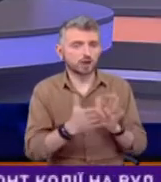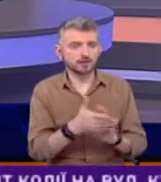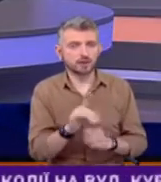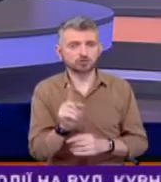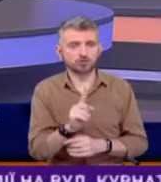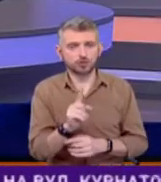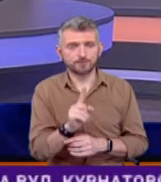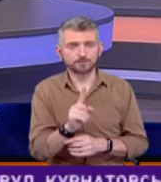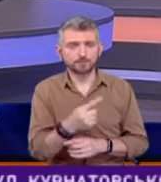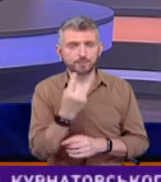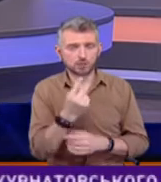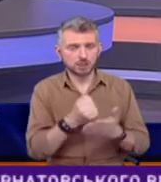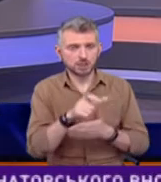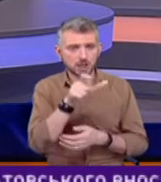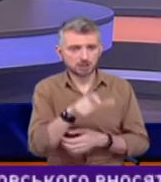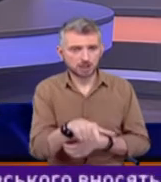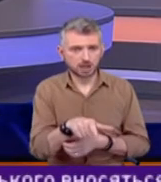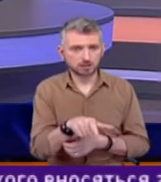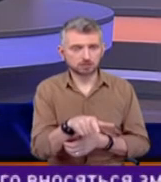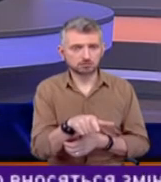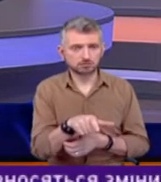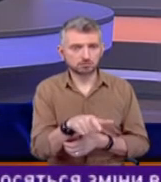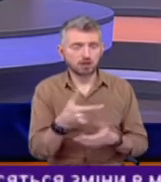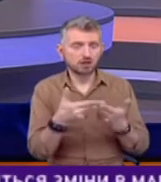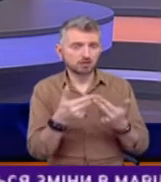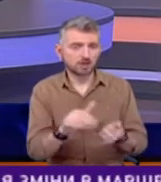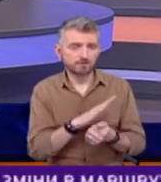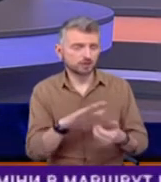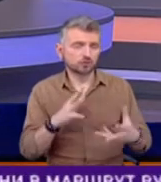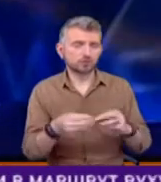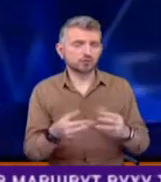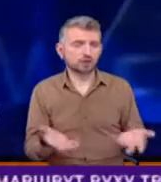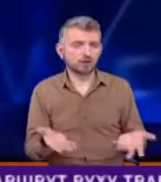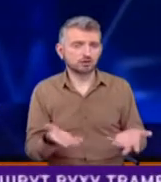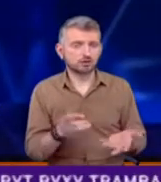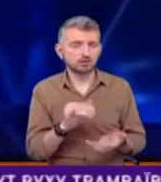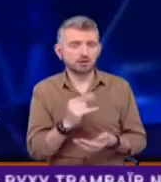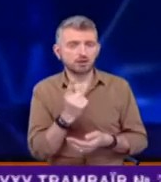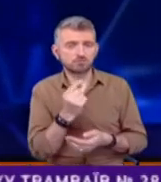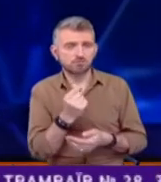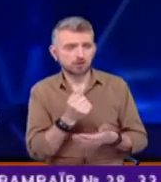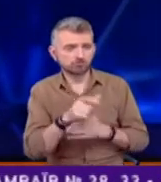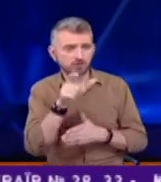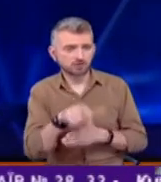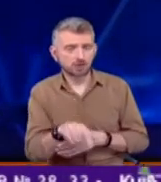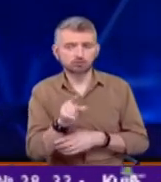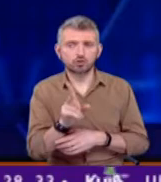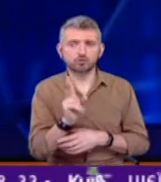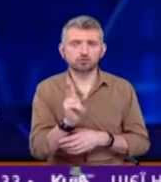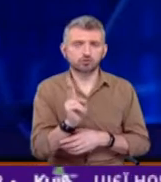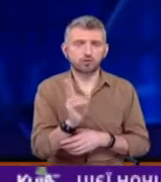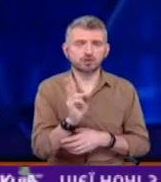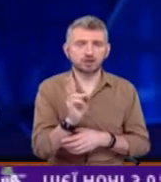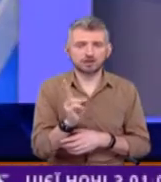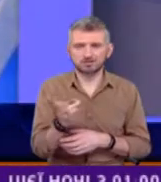що один кандидат не визнають результати. Ні перший кандидат, ні той, хто третій. Дуже